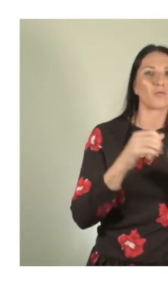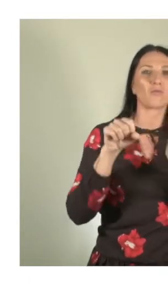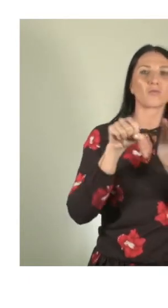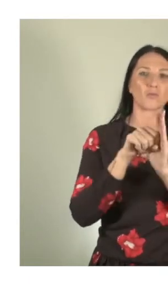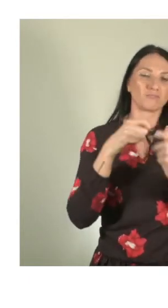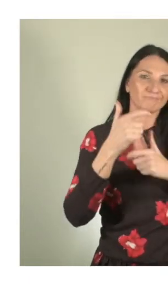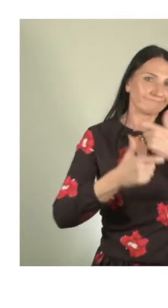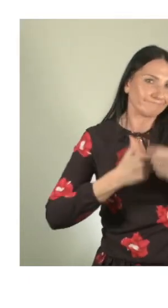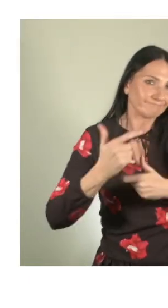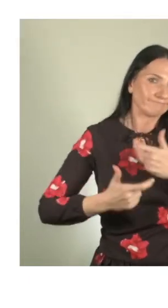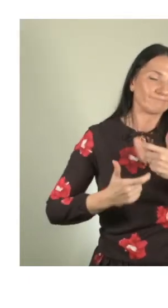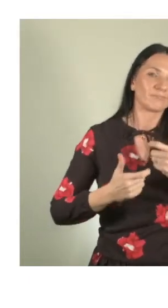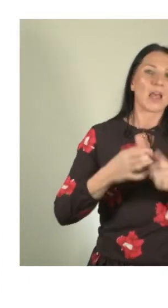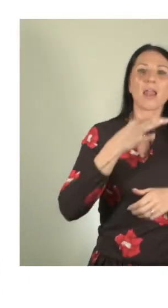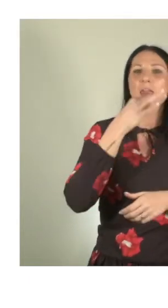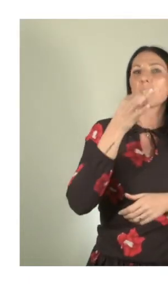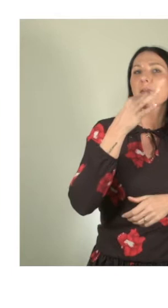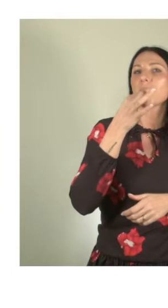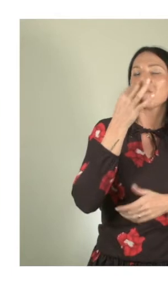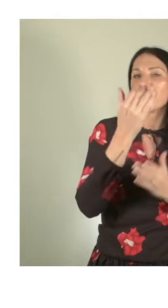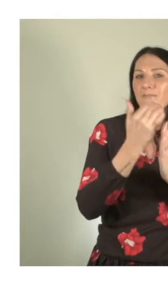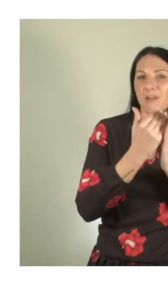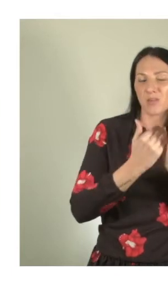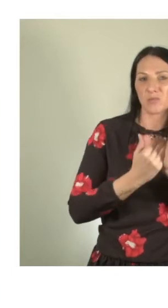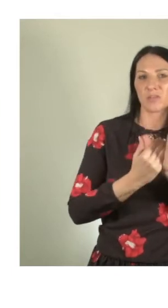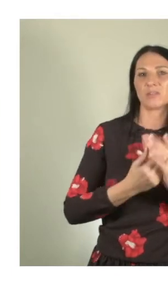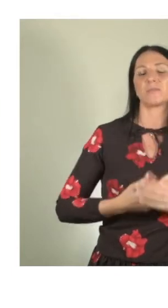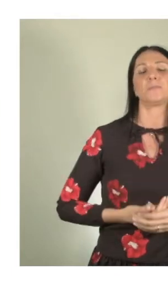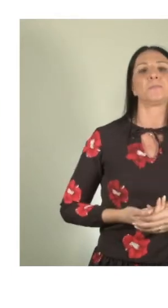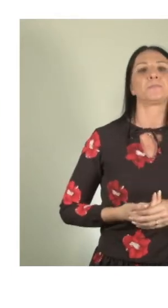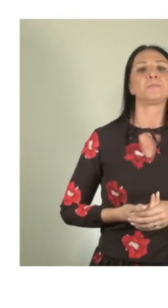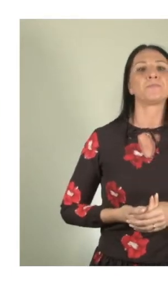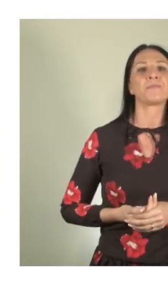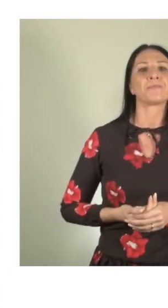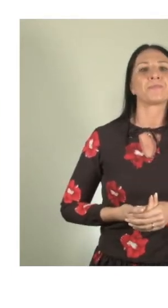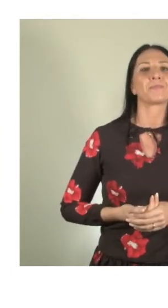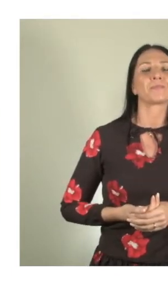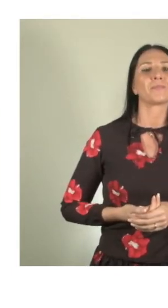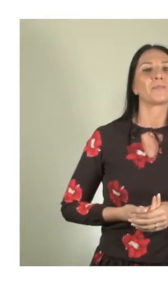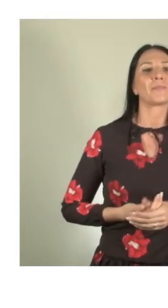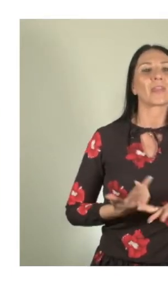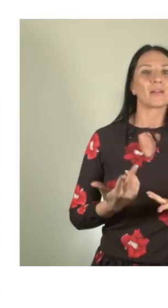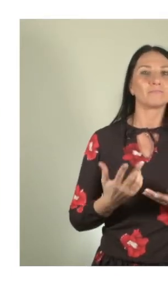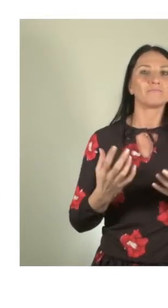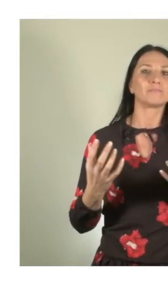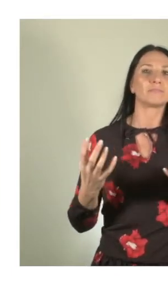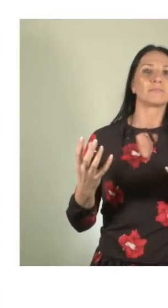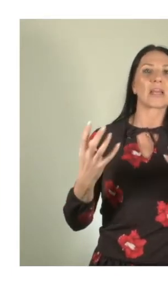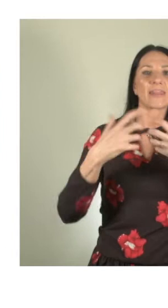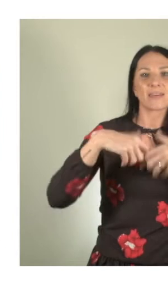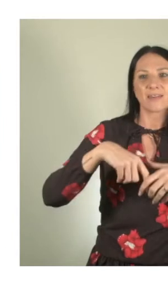uprawiania, polepszaniem tych warunków, integracją